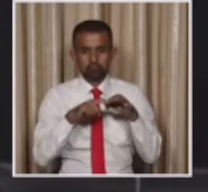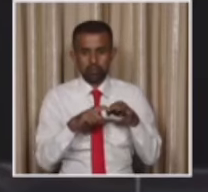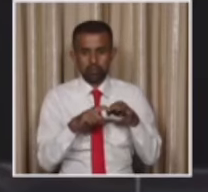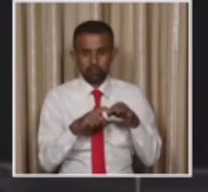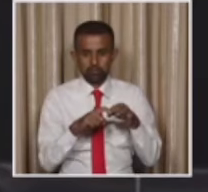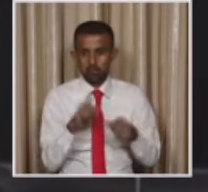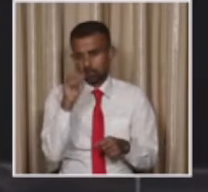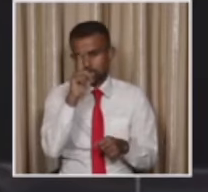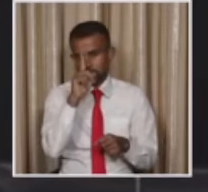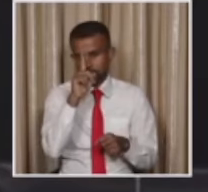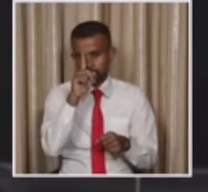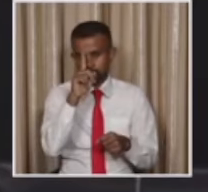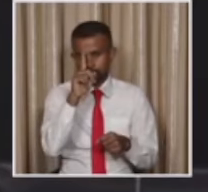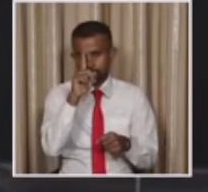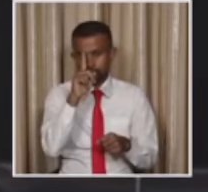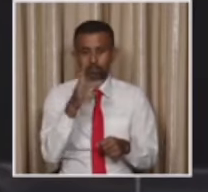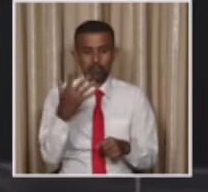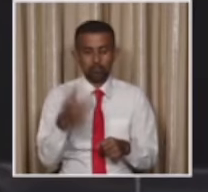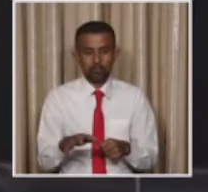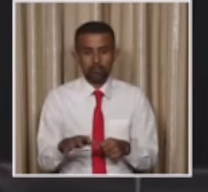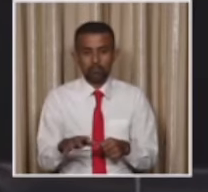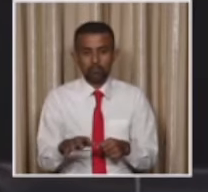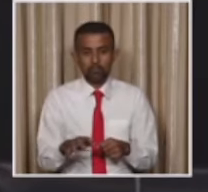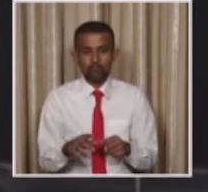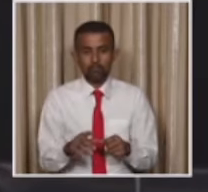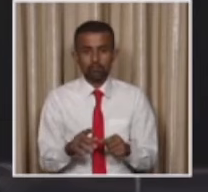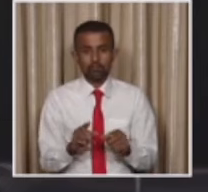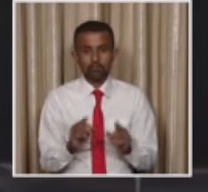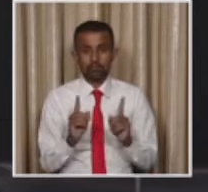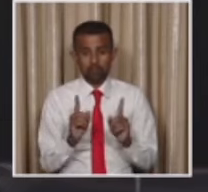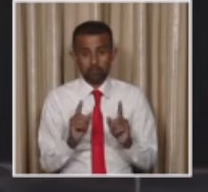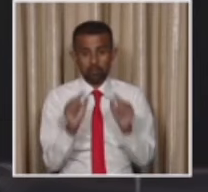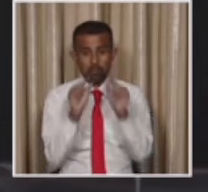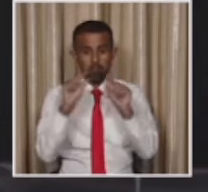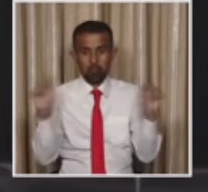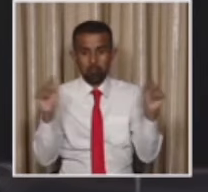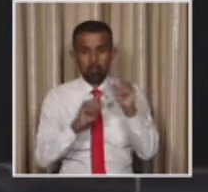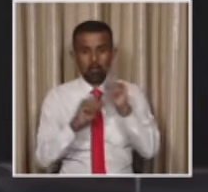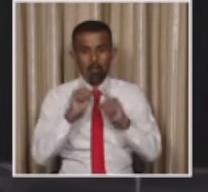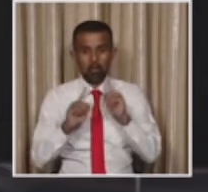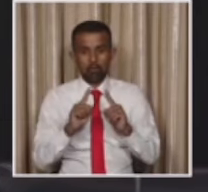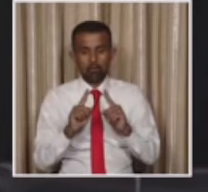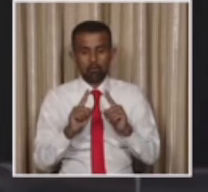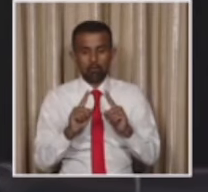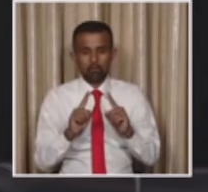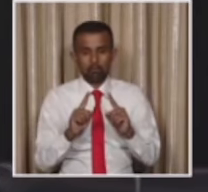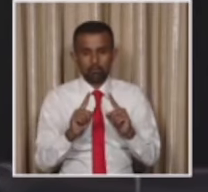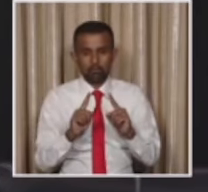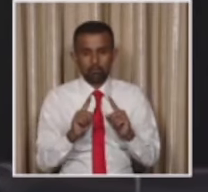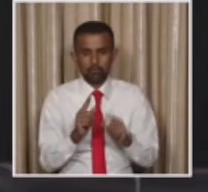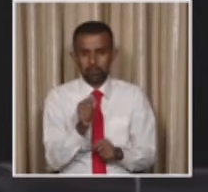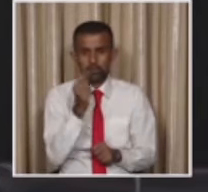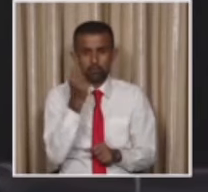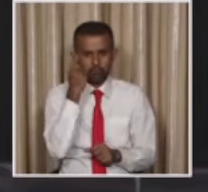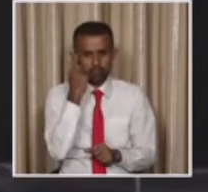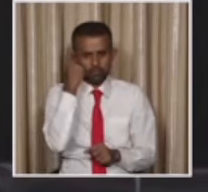කාරණේ. ඒක කරලා ඒක විතරක් කරොත් ඒ මාතෘකාව විතරක් මේකේ සාකච්ඡාවට ලක්වේ කියන සූක්ෂම